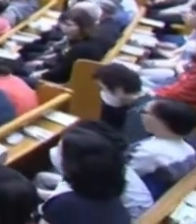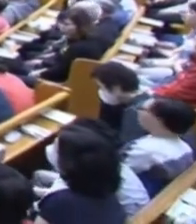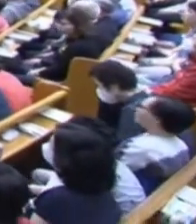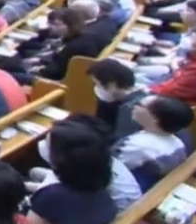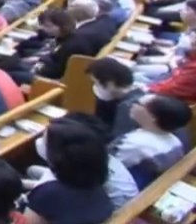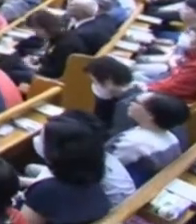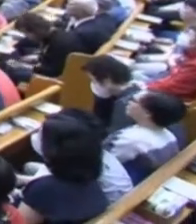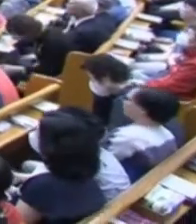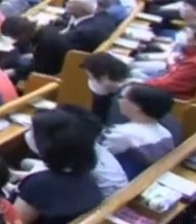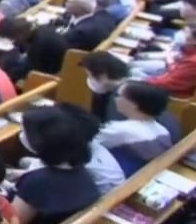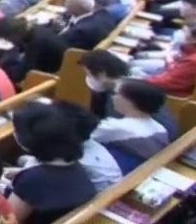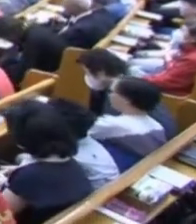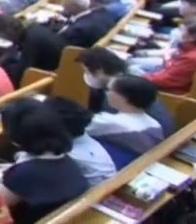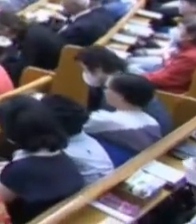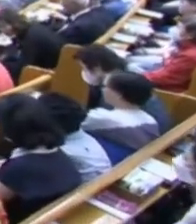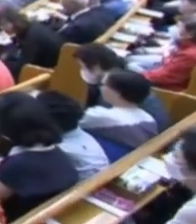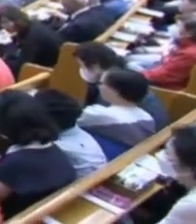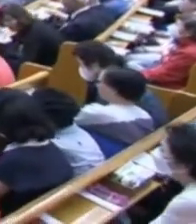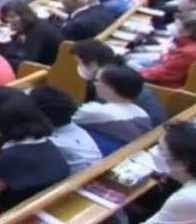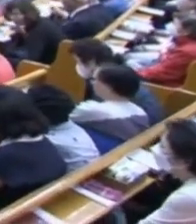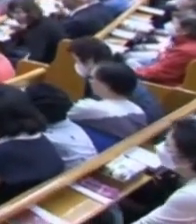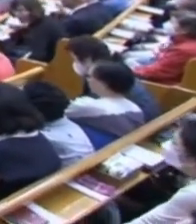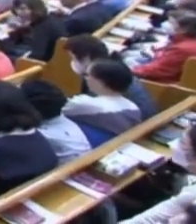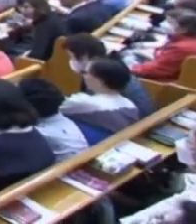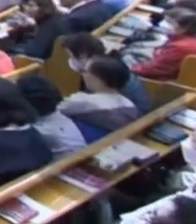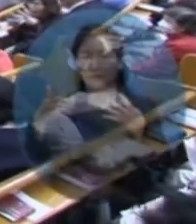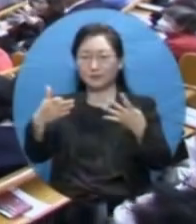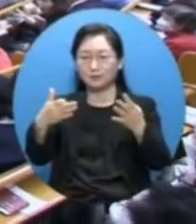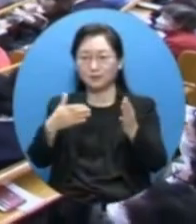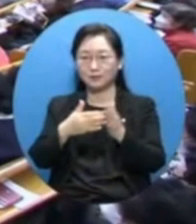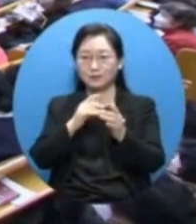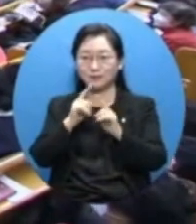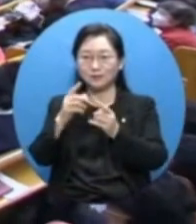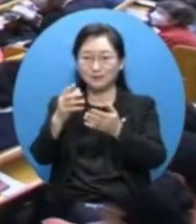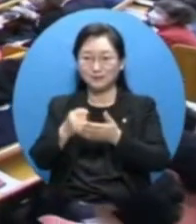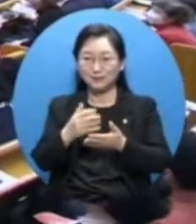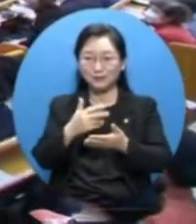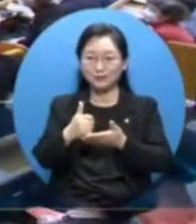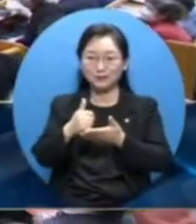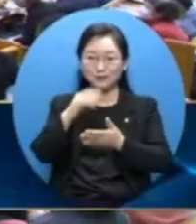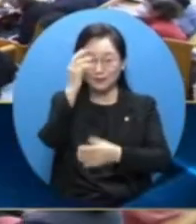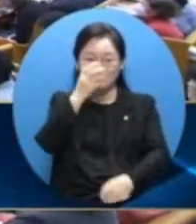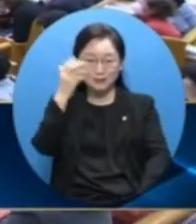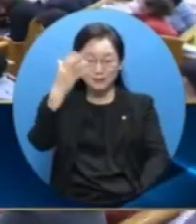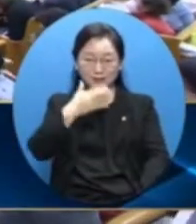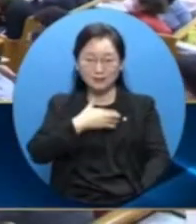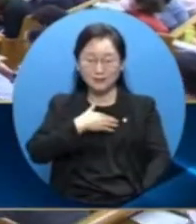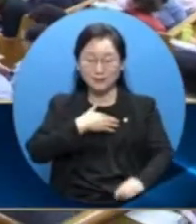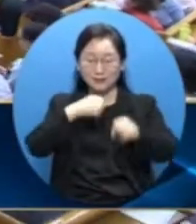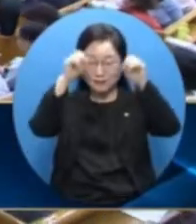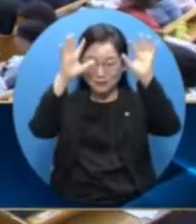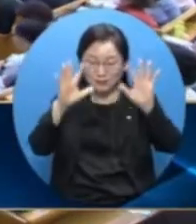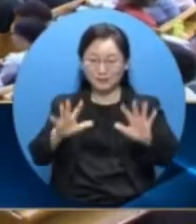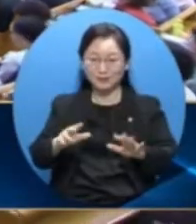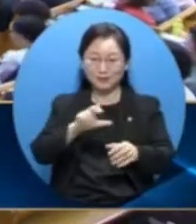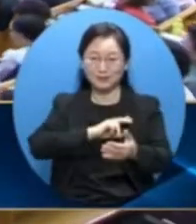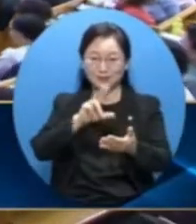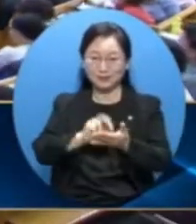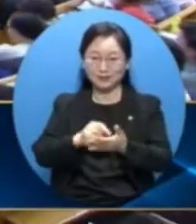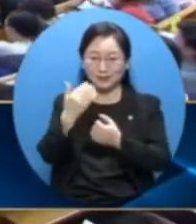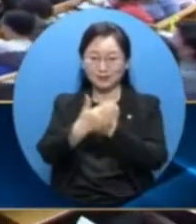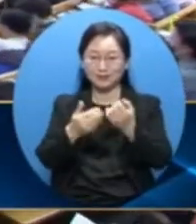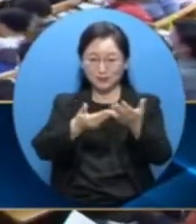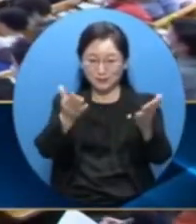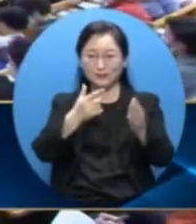오늘 전 여러분과 함께 누가복음 4장 17절로 19절 말씀 가지고 주의 성령이 내게 임하셨으니 여든 제목으로 말씀의